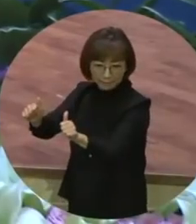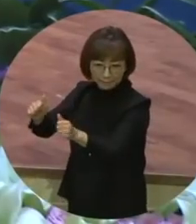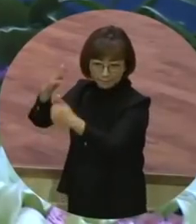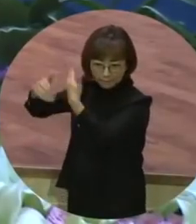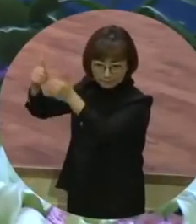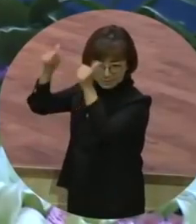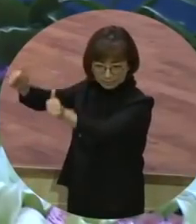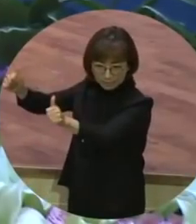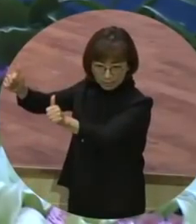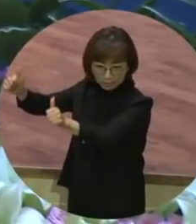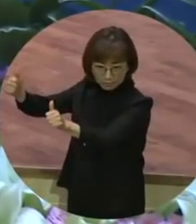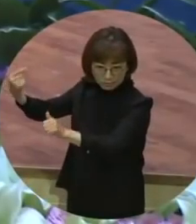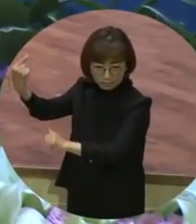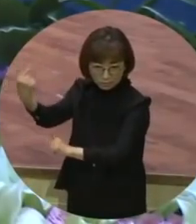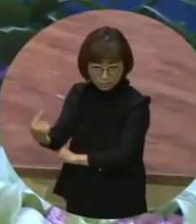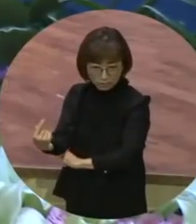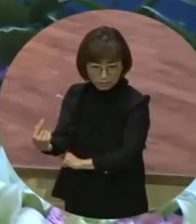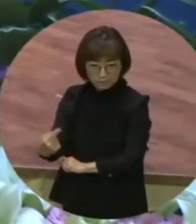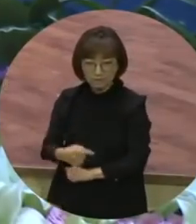무슨 말씀이에요?